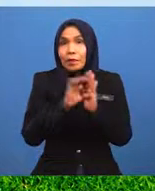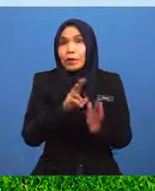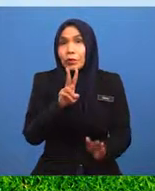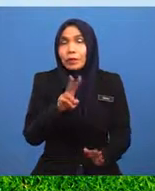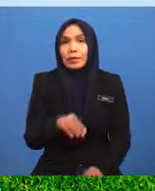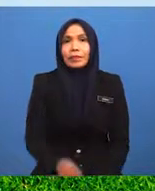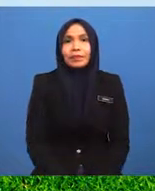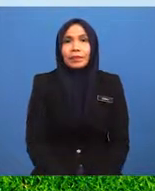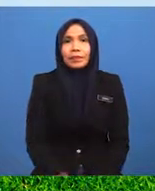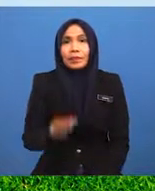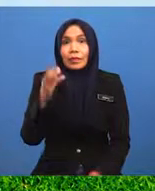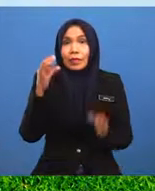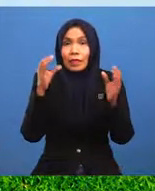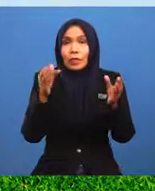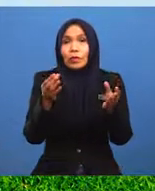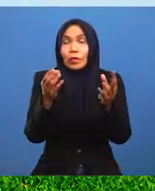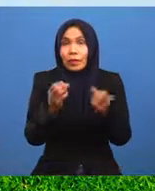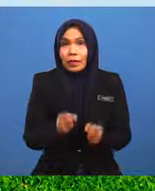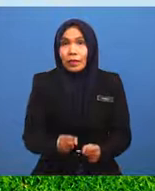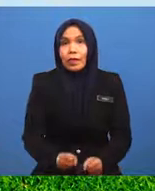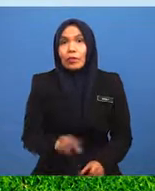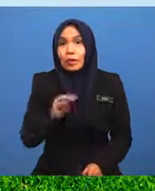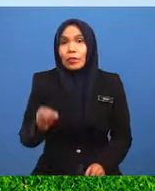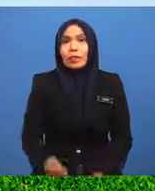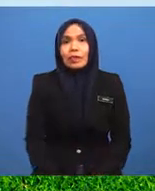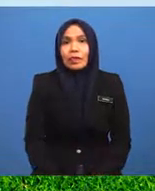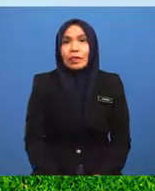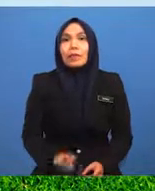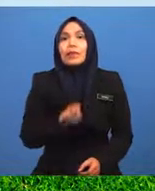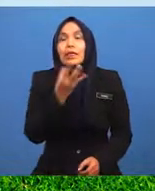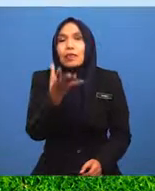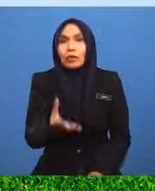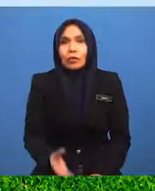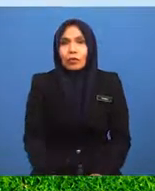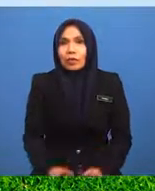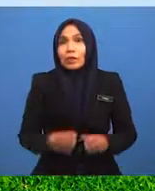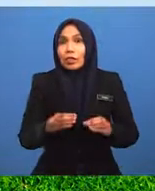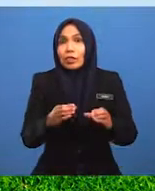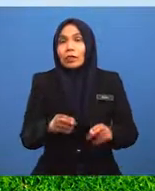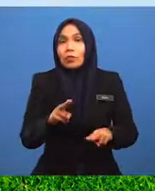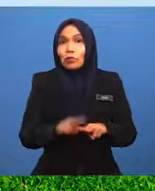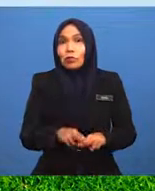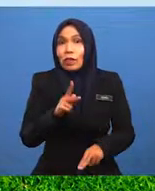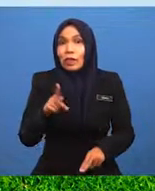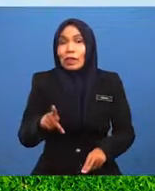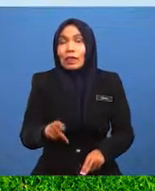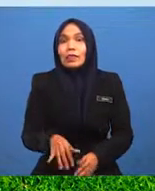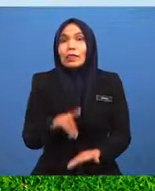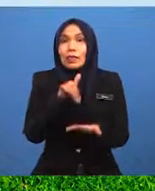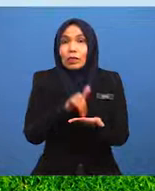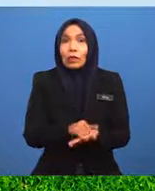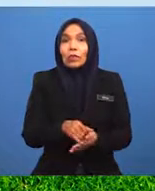hendak murid-murid beritahu adakah cara duduk kanak-kanak itu betul di